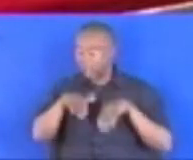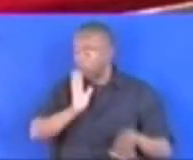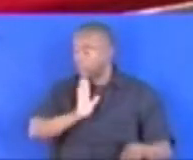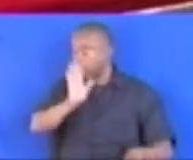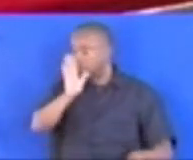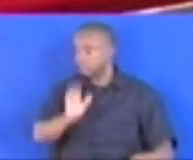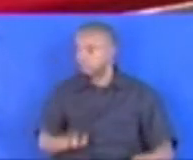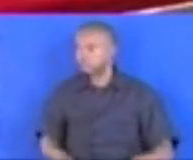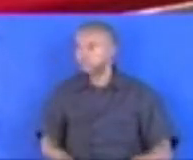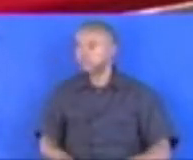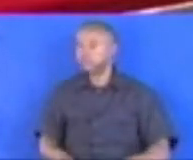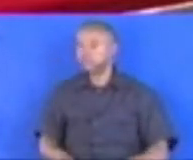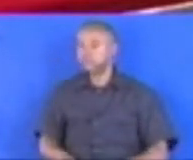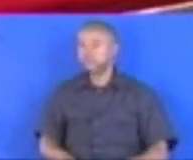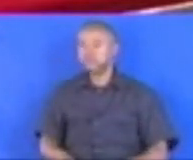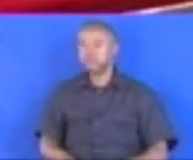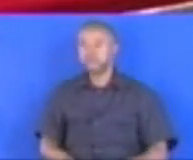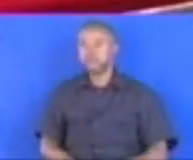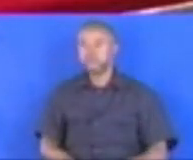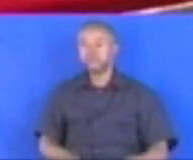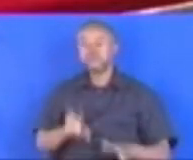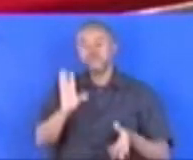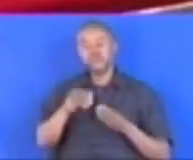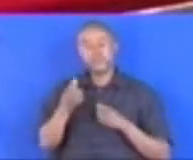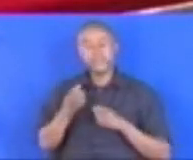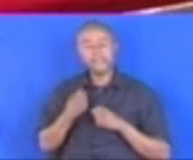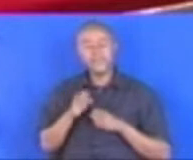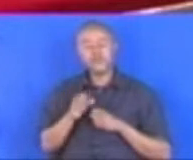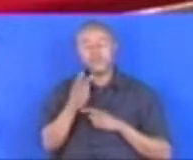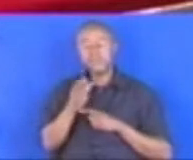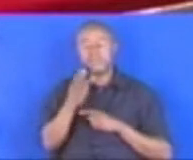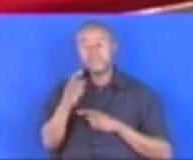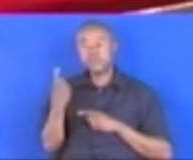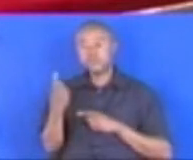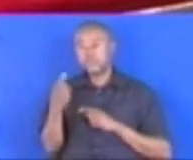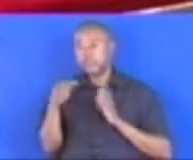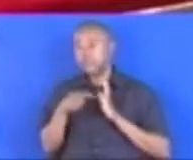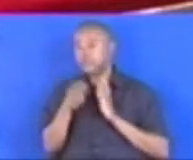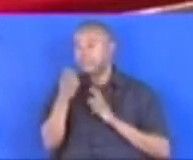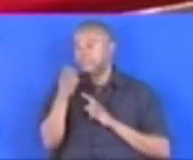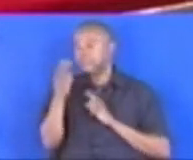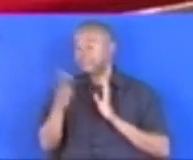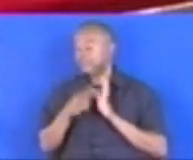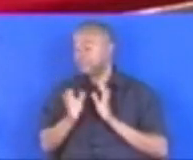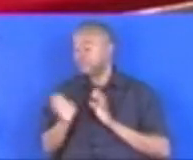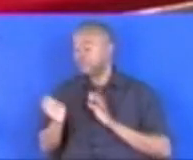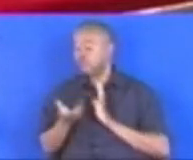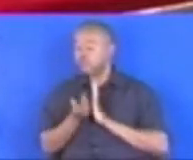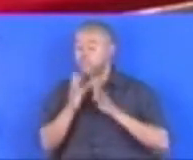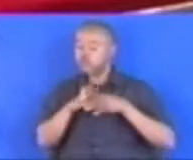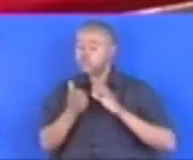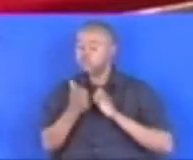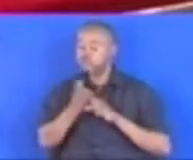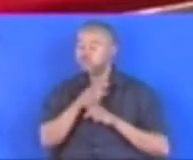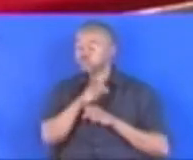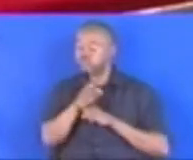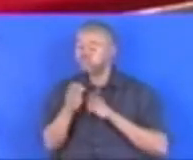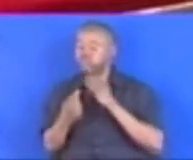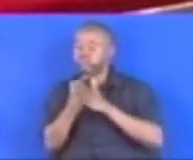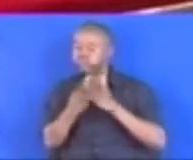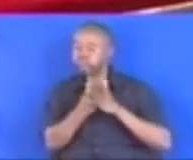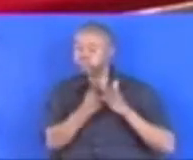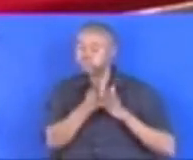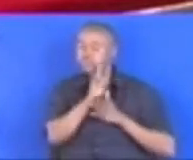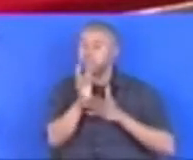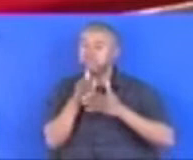tukufu. Jumla ya shilingi milioni 231.7 tumetenga kwa ajili ya kuratibu hizi shughuli ziweze kutokea